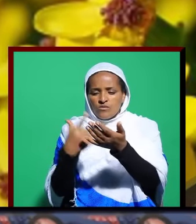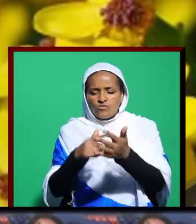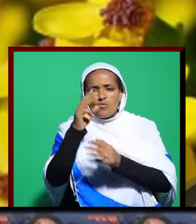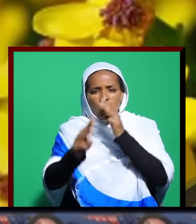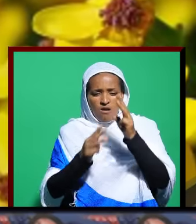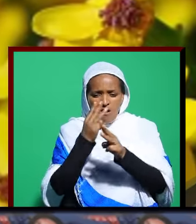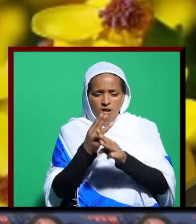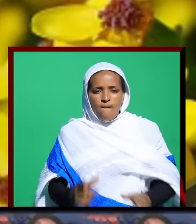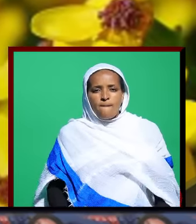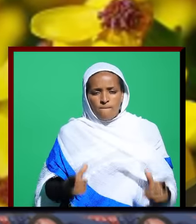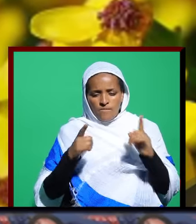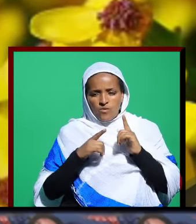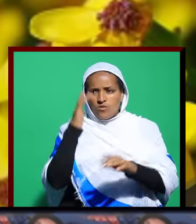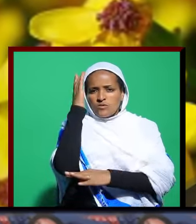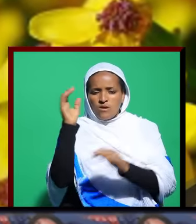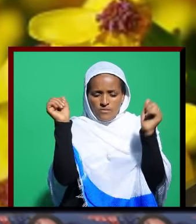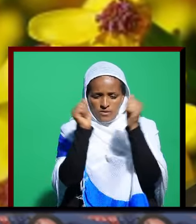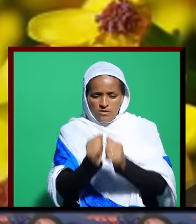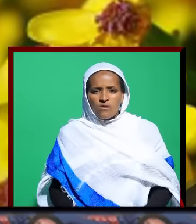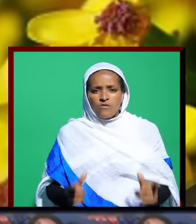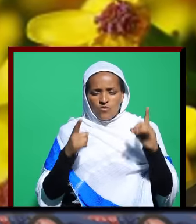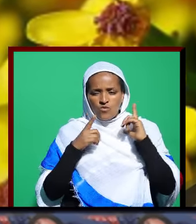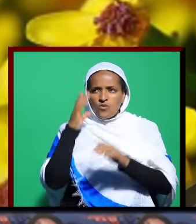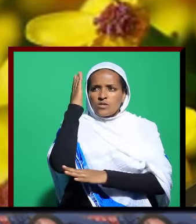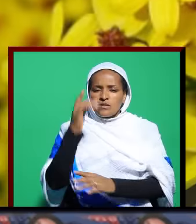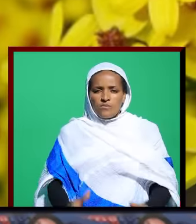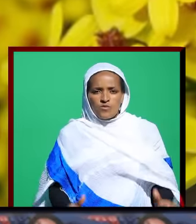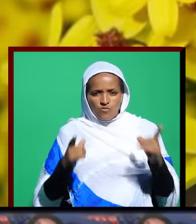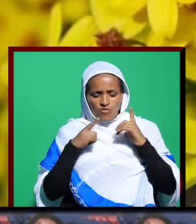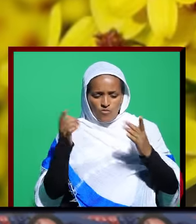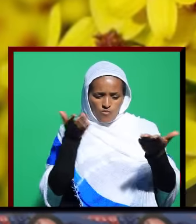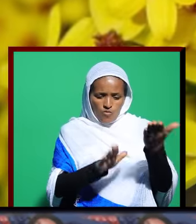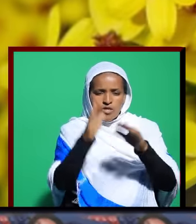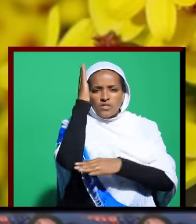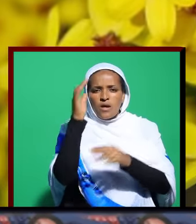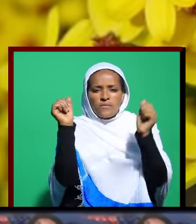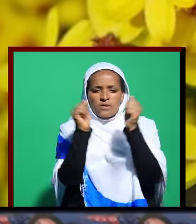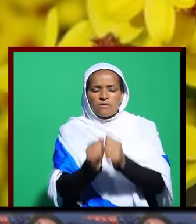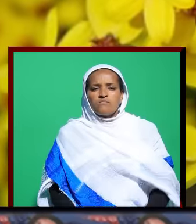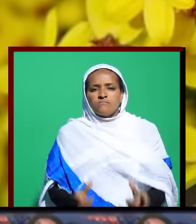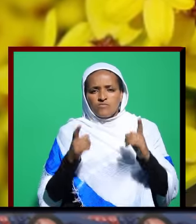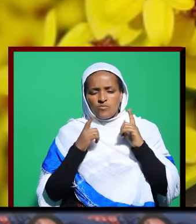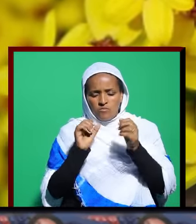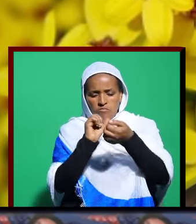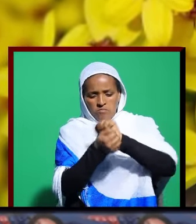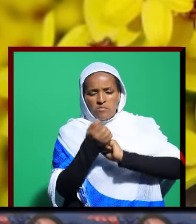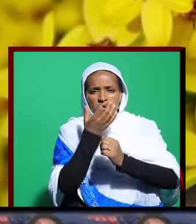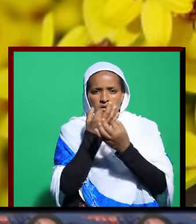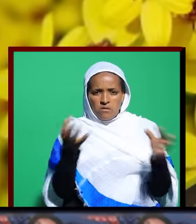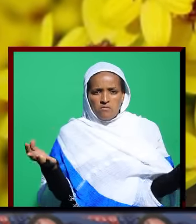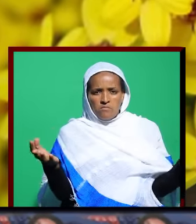አለም እዚሁ ዓለም ብኖርም ከእግዚአብሔር ጋር ነው ምኖረው፣ ለእግዚአብሔር ነው ምኖረው፣ ብሞትም ከእግዚአብሔር ጋር ነው ምኖረው። የሚለወጥ ነገር